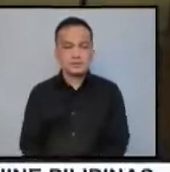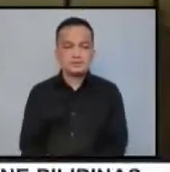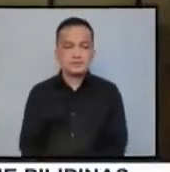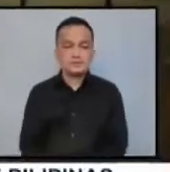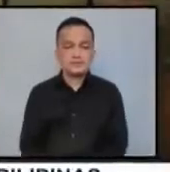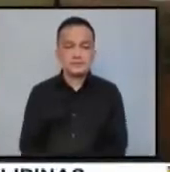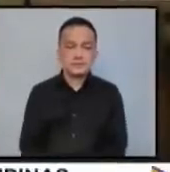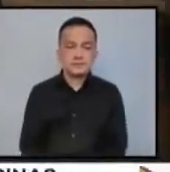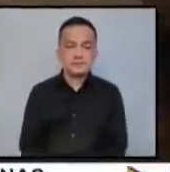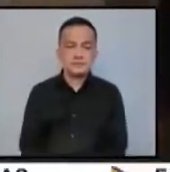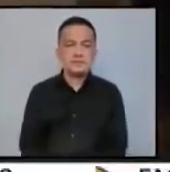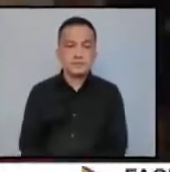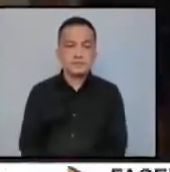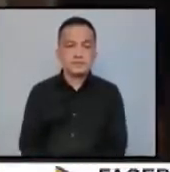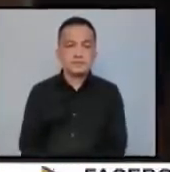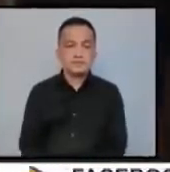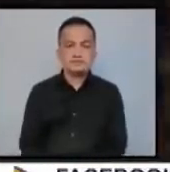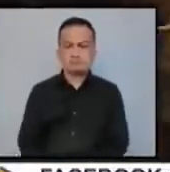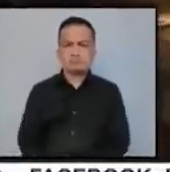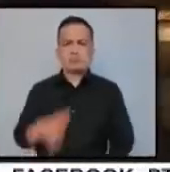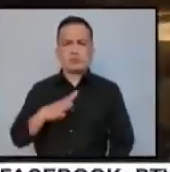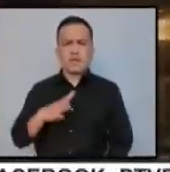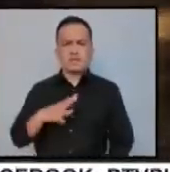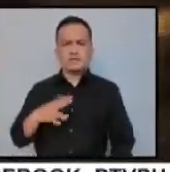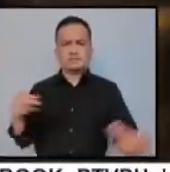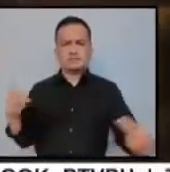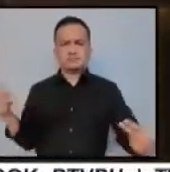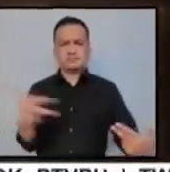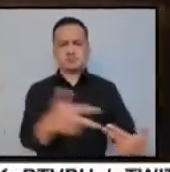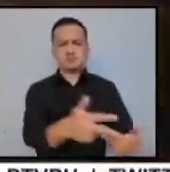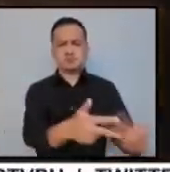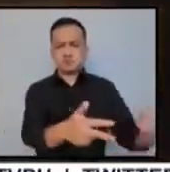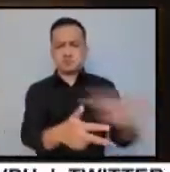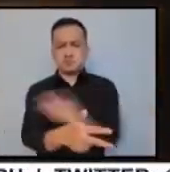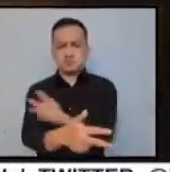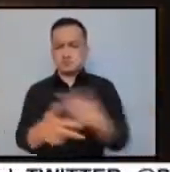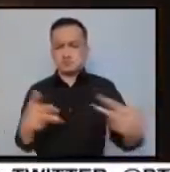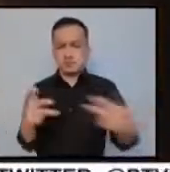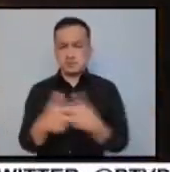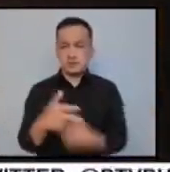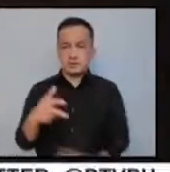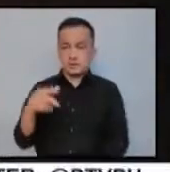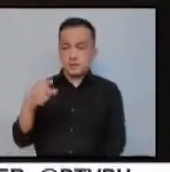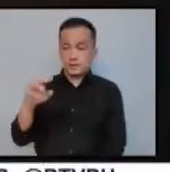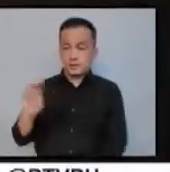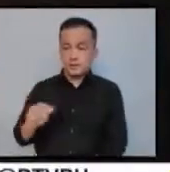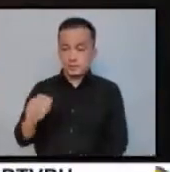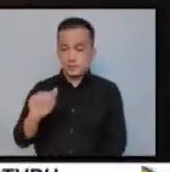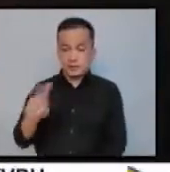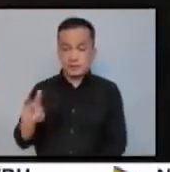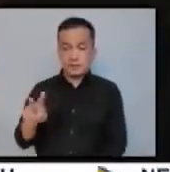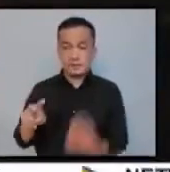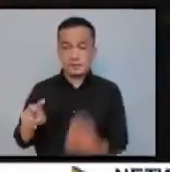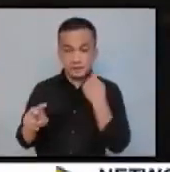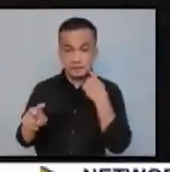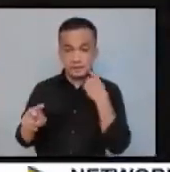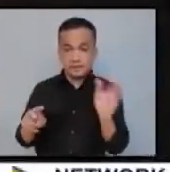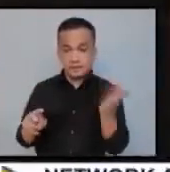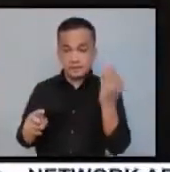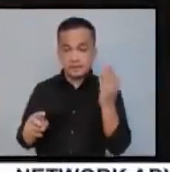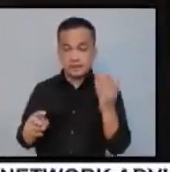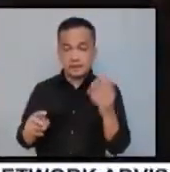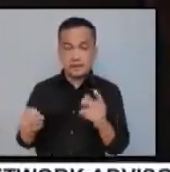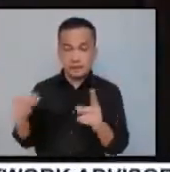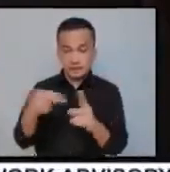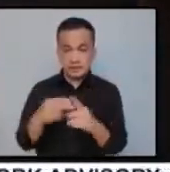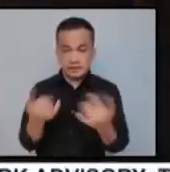Nakakadaan pa ang lahat ng uri ng sasakyan sa kahabaan ng Meralco Avenue, Pasig City mula kaninang madaling araw hanggang sa mga